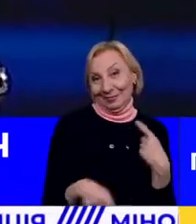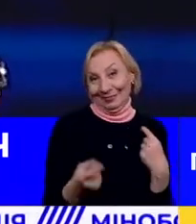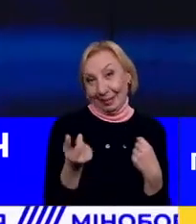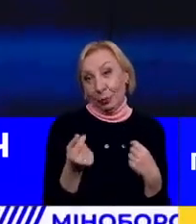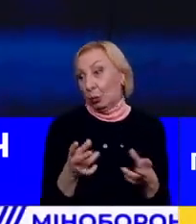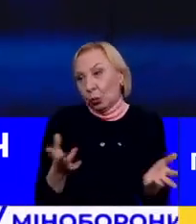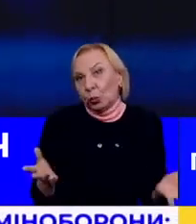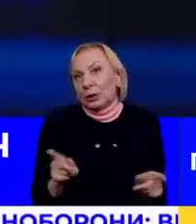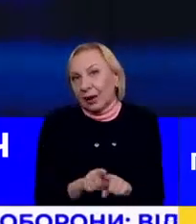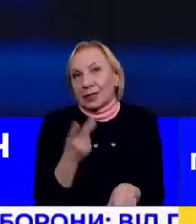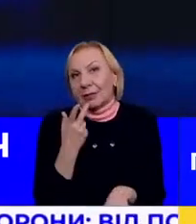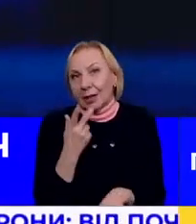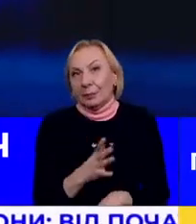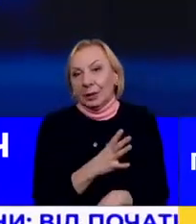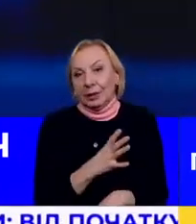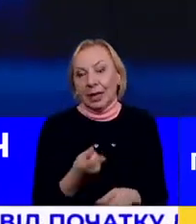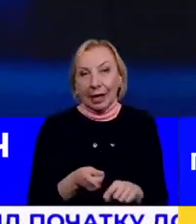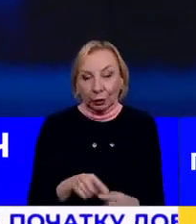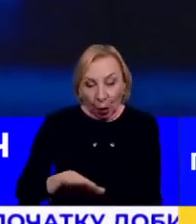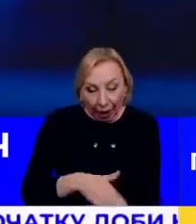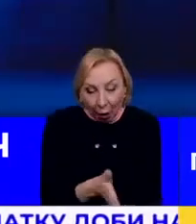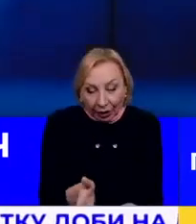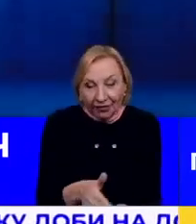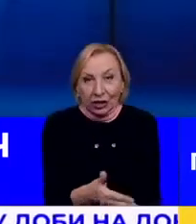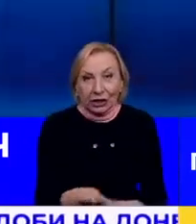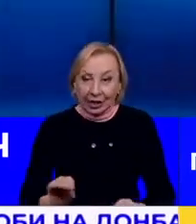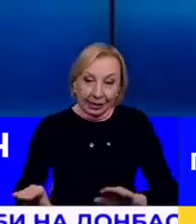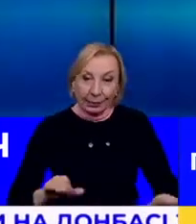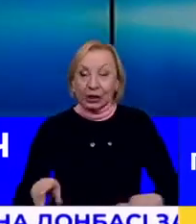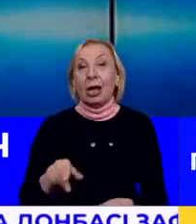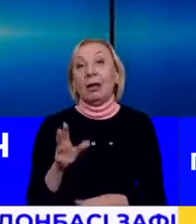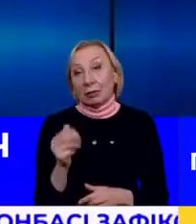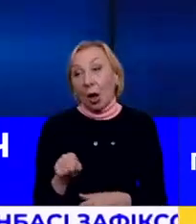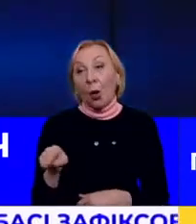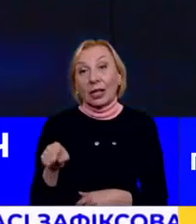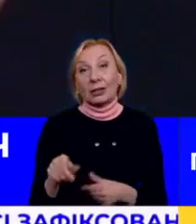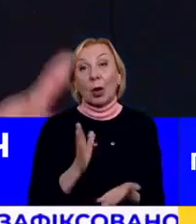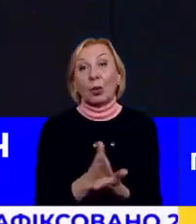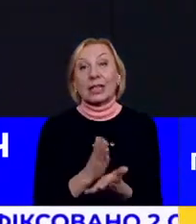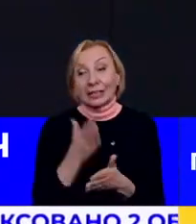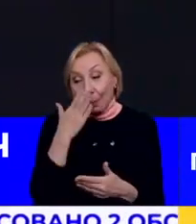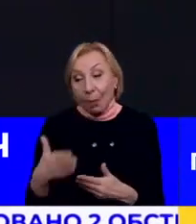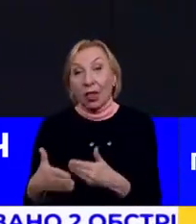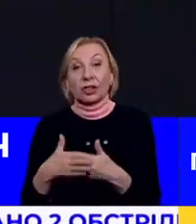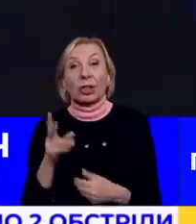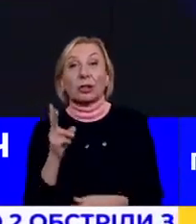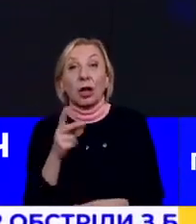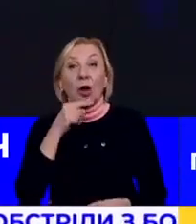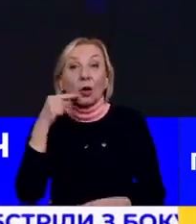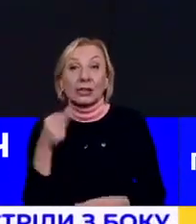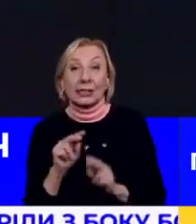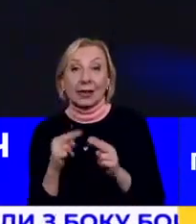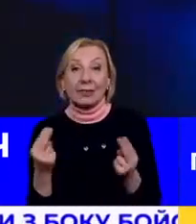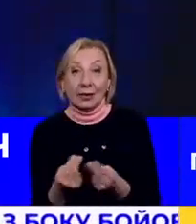внутренняя политика, да, географически расположение ближе к Российской Федерации накладывает свой отпечаток и на экономические процессы,